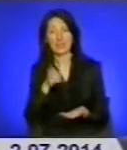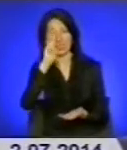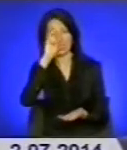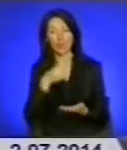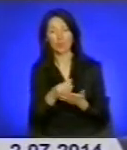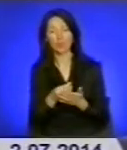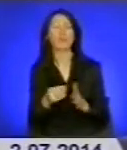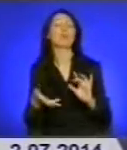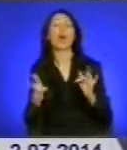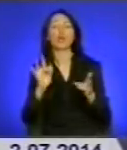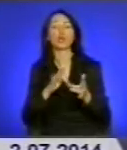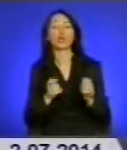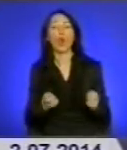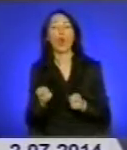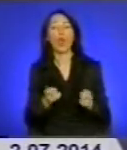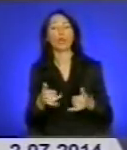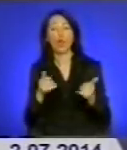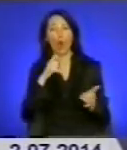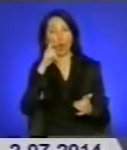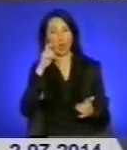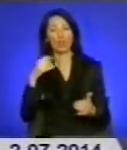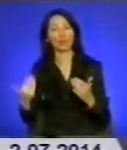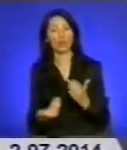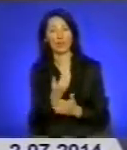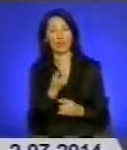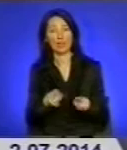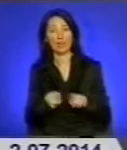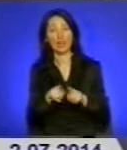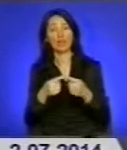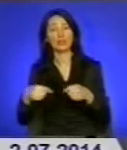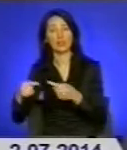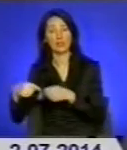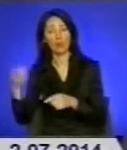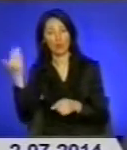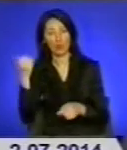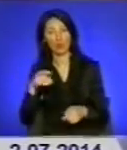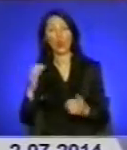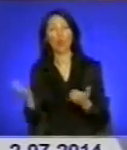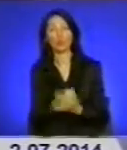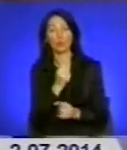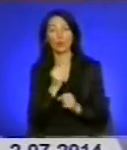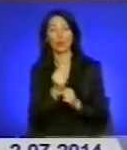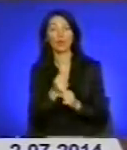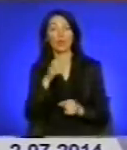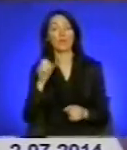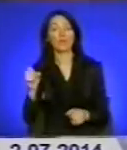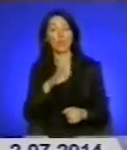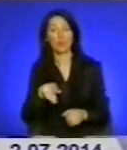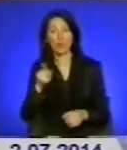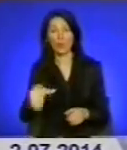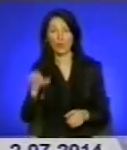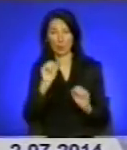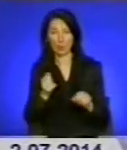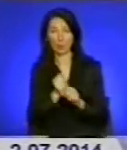електронний уряд для України новація втім така система давно із успіхом діє в Європі там усе можна робити дистанційно